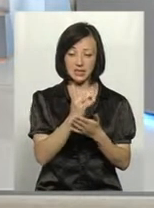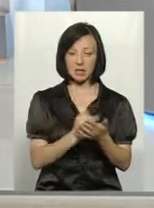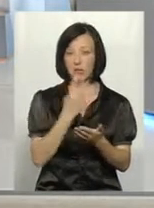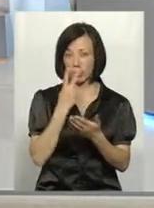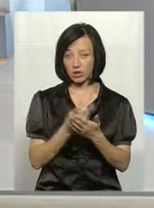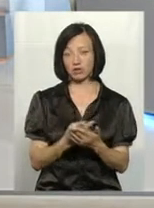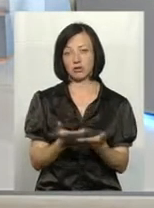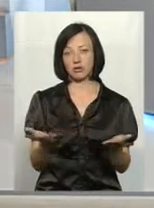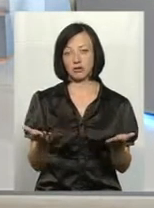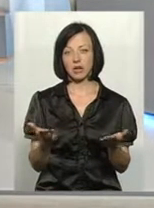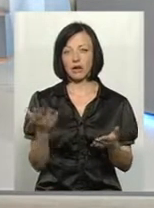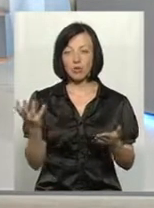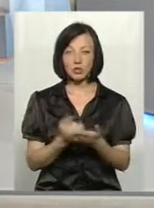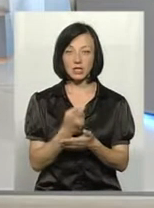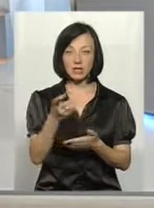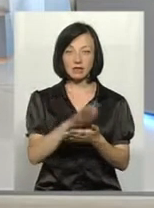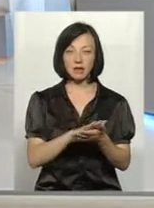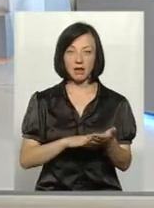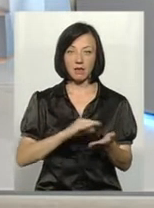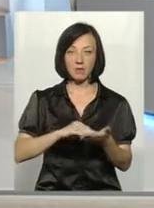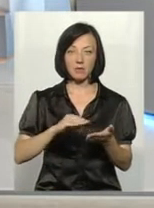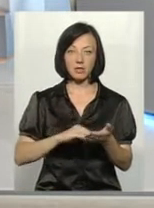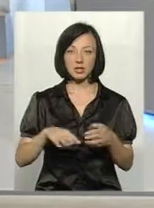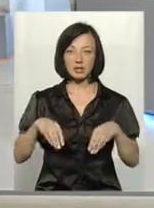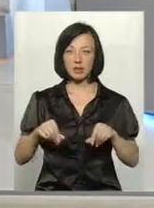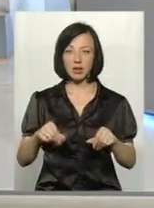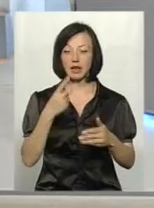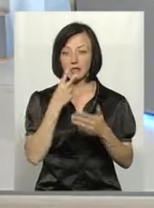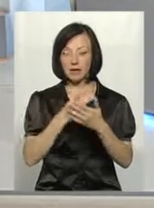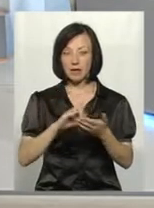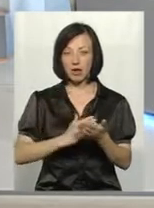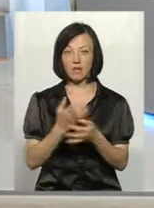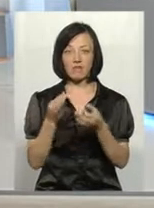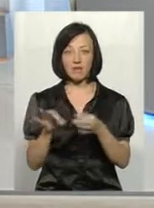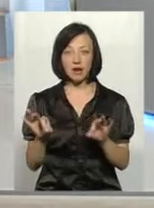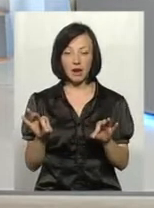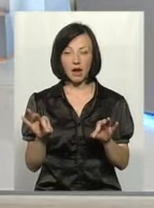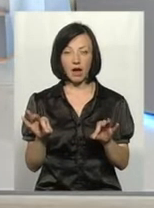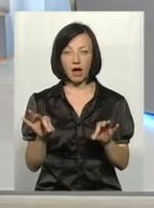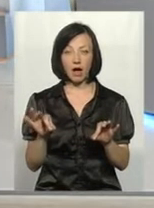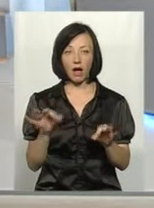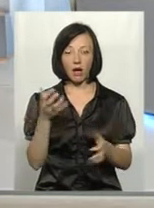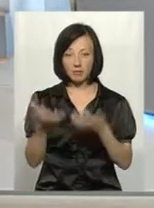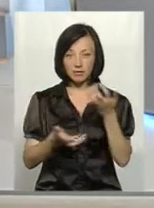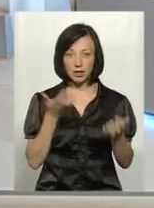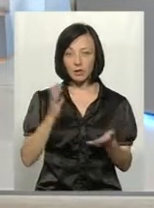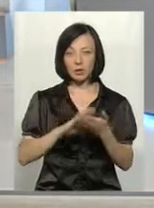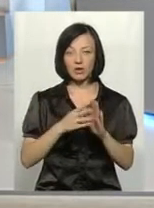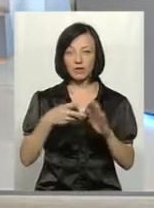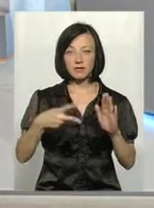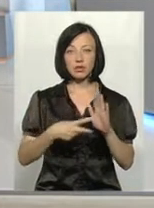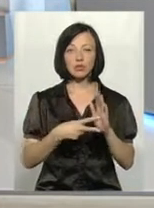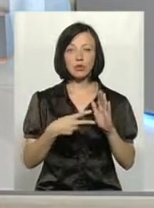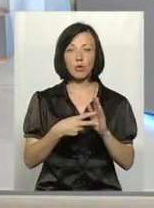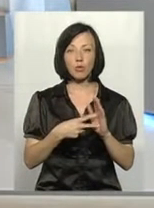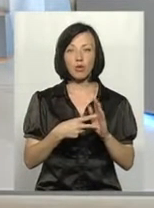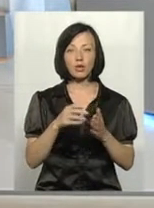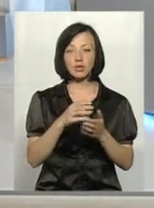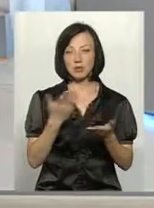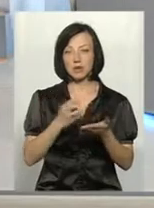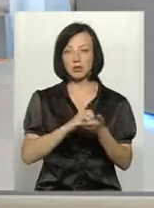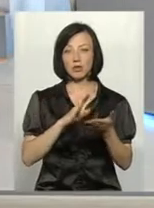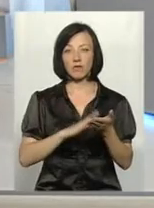дійсно виходить, ти пишеш заяву на відведення ділянки, в публічці дивишся, вона вільна. а піднімають договори 7-го року, а вона зареєстрована за